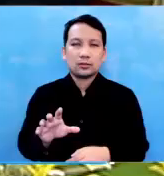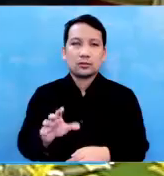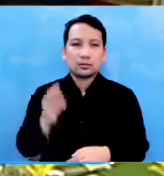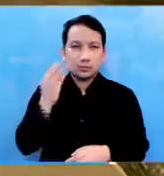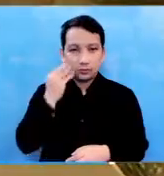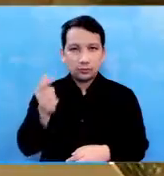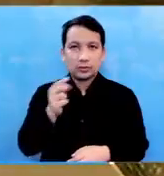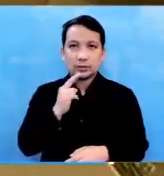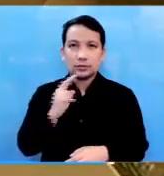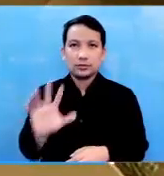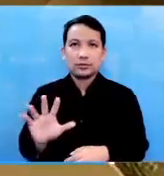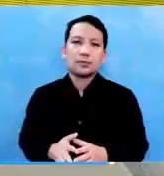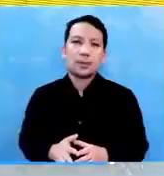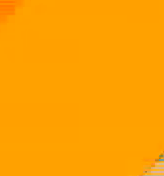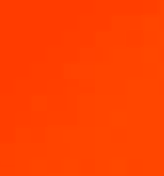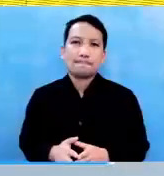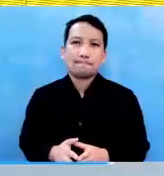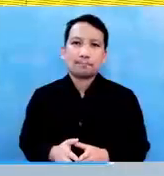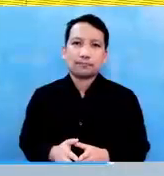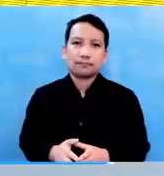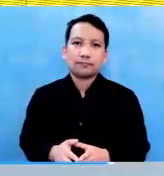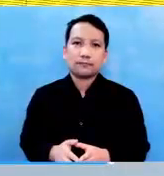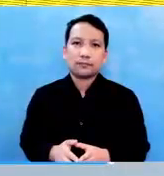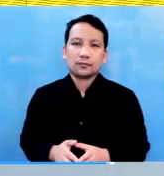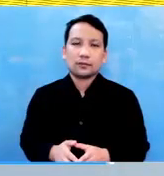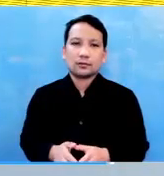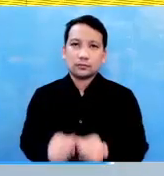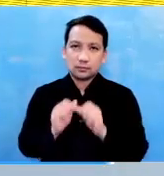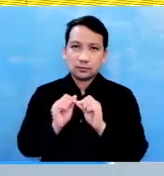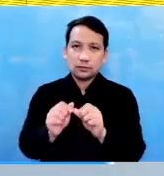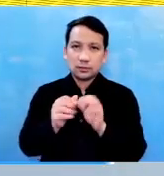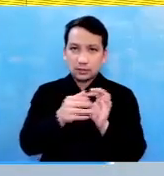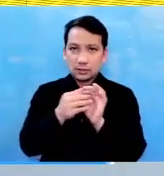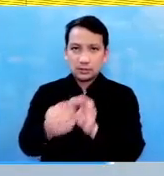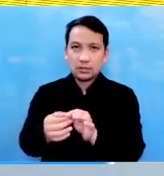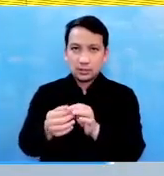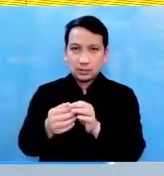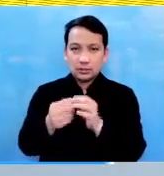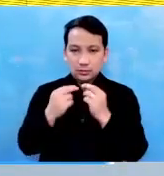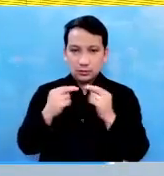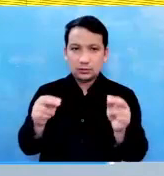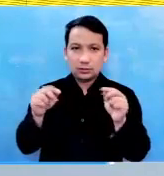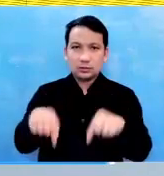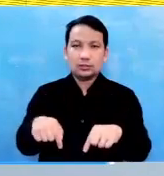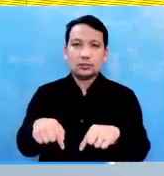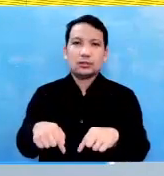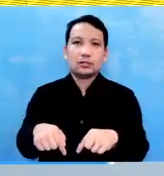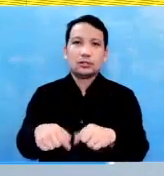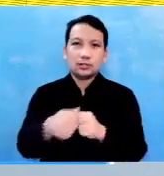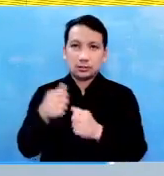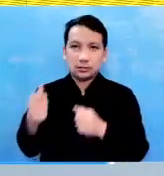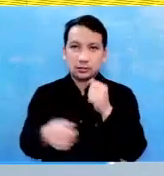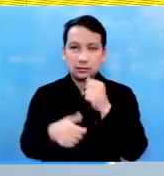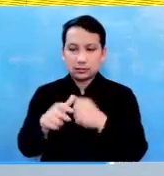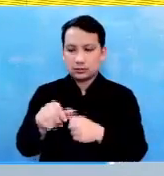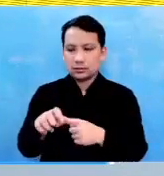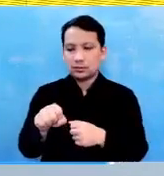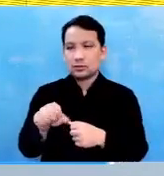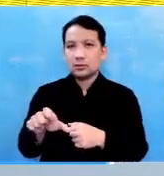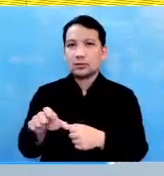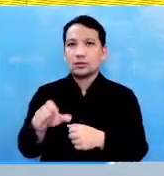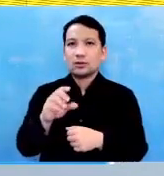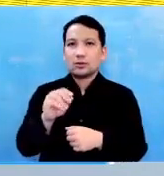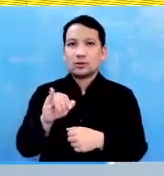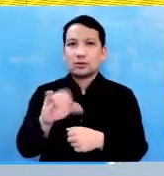Mon Gualvez, News 5! Kaugnay ng balitang yan, makakausap natin si ASEC Gregorio Pimentel, ang officer